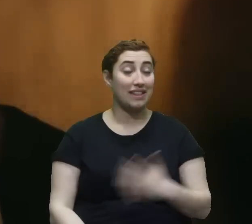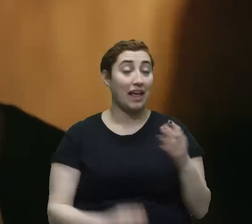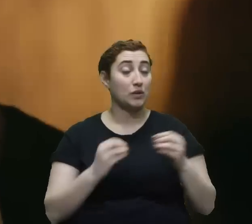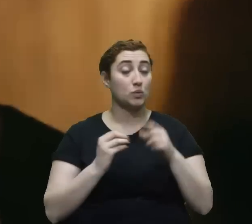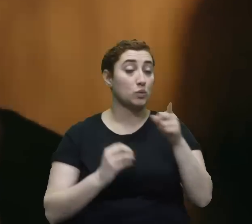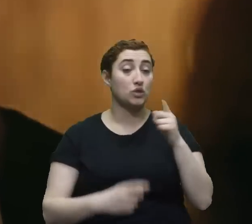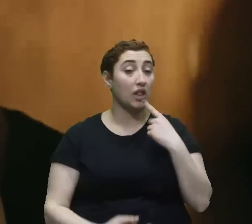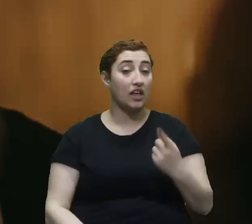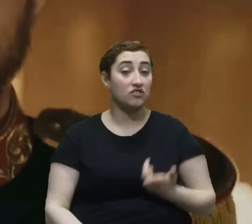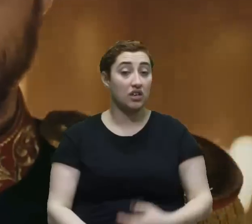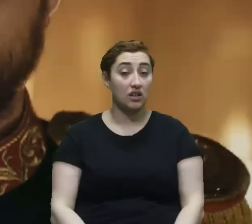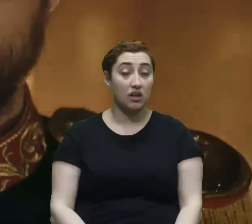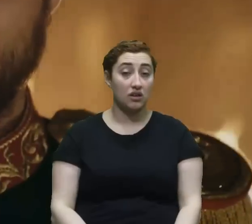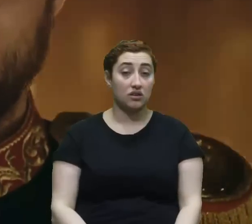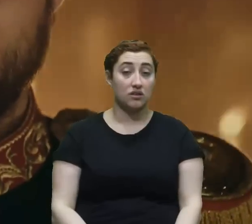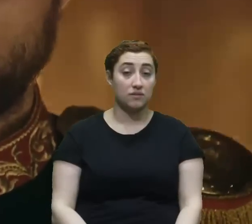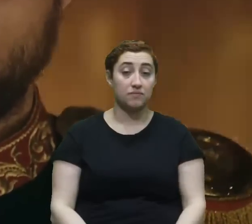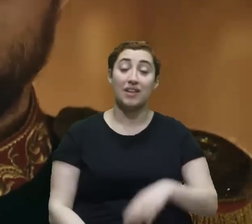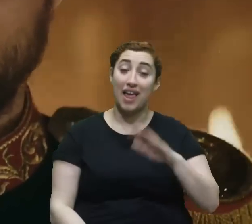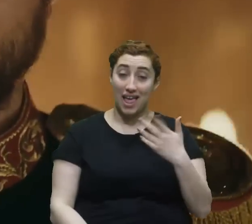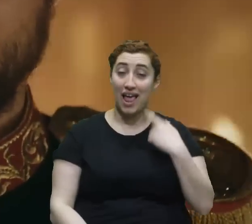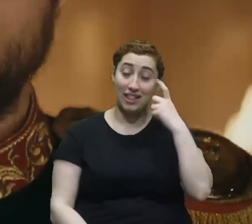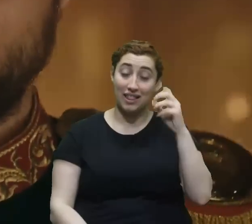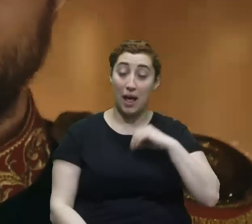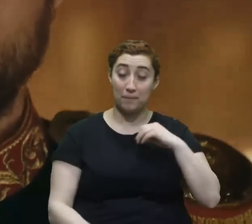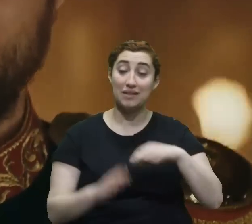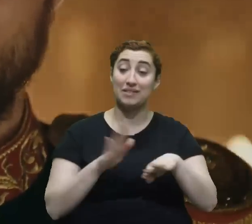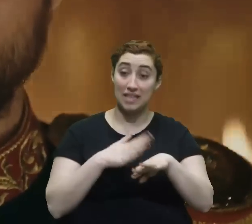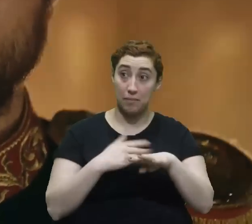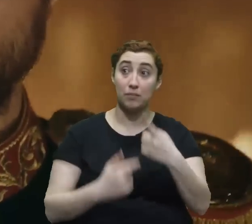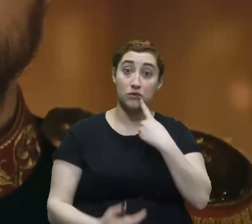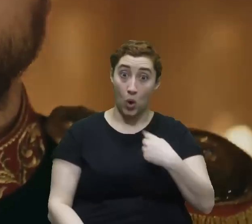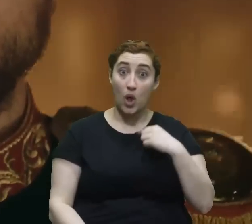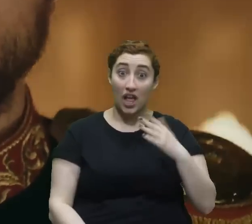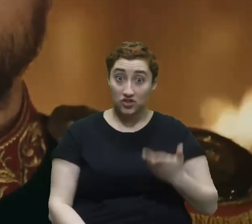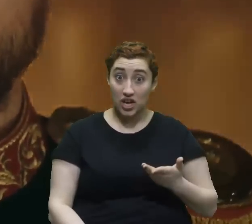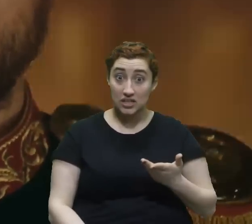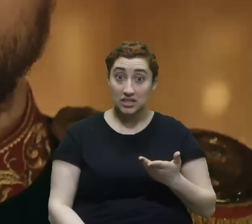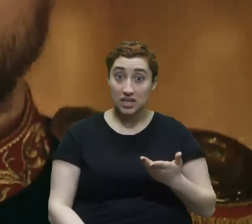Neyle suçlayacaklar? Eğer tahmin ettiğim sebebi öne sürerlerse